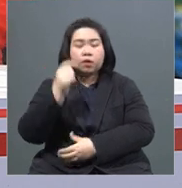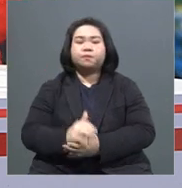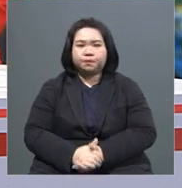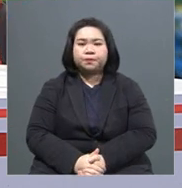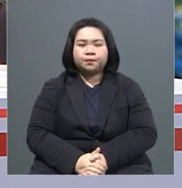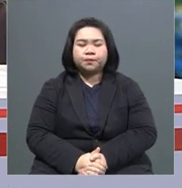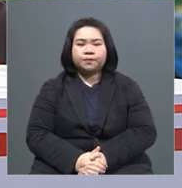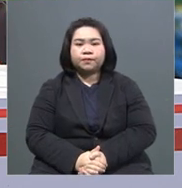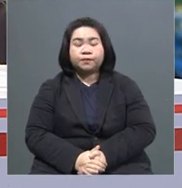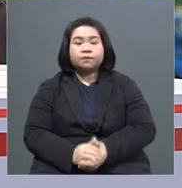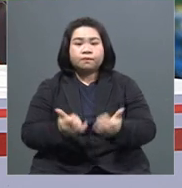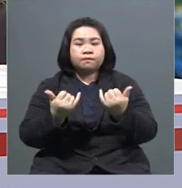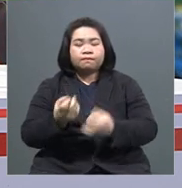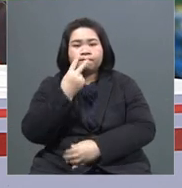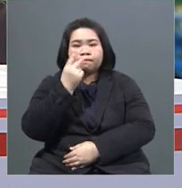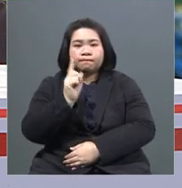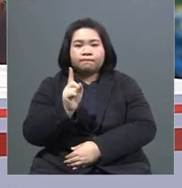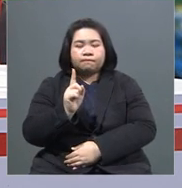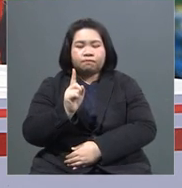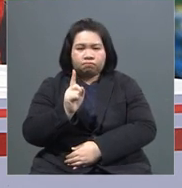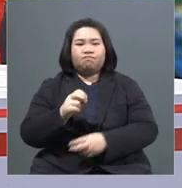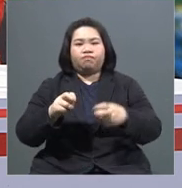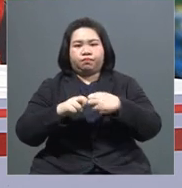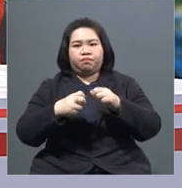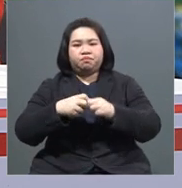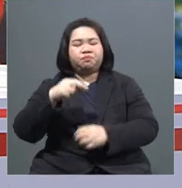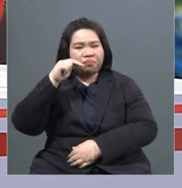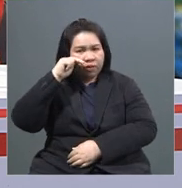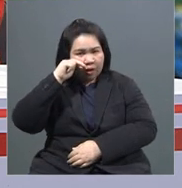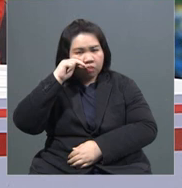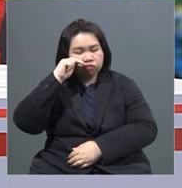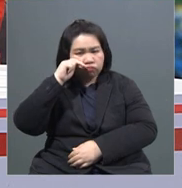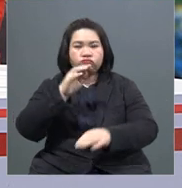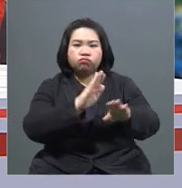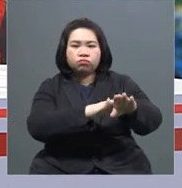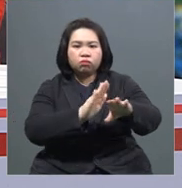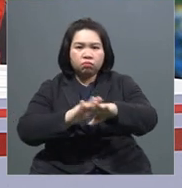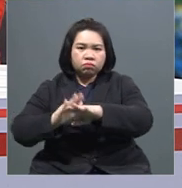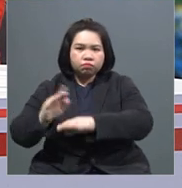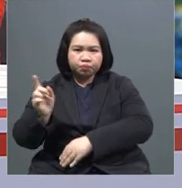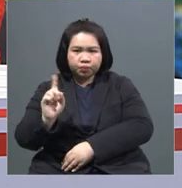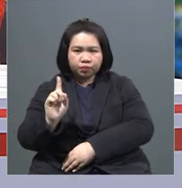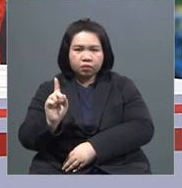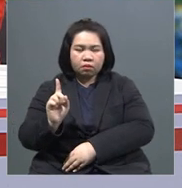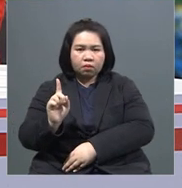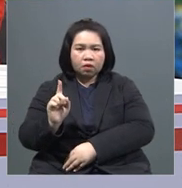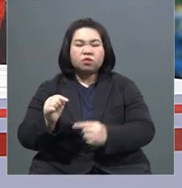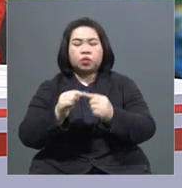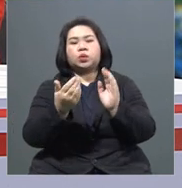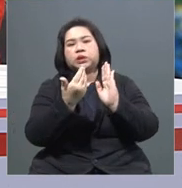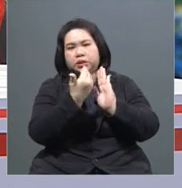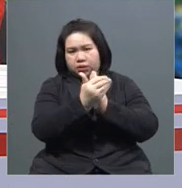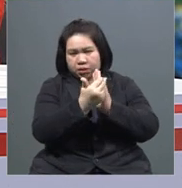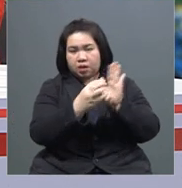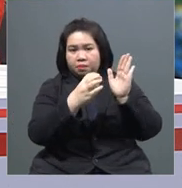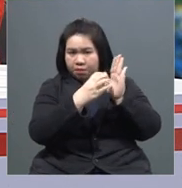ะสำหรับสถานการณ์ณขณะนี้ก็คงต้องเริ่มกันที่เรื่องของน้ำนะครับก็ฝากแจ้งเตือนพี่น้องประชาชนโดยเฉพาะนะฮะภาคอีสานภาคกล